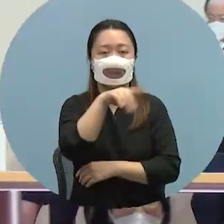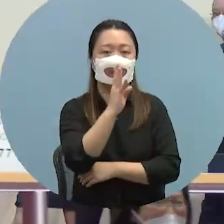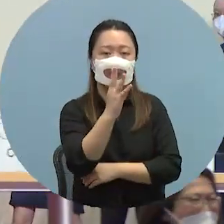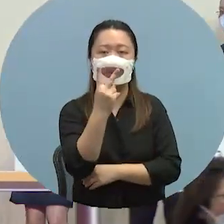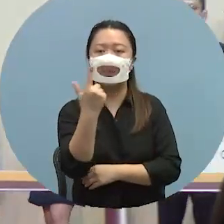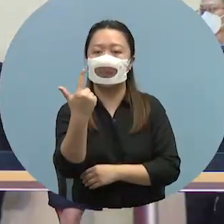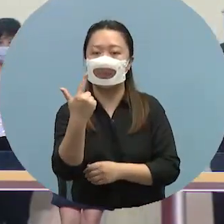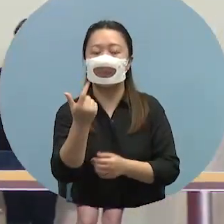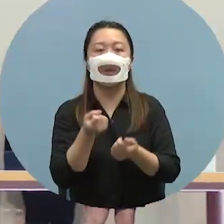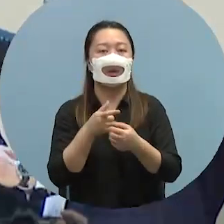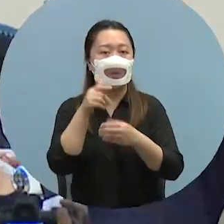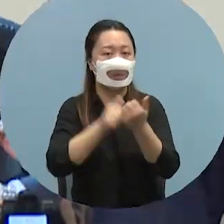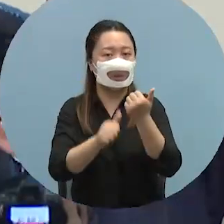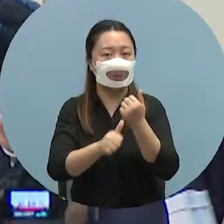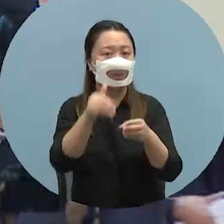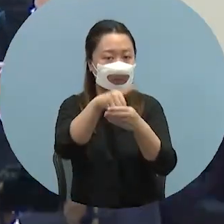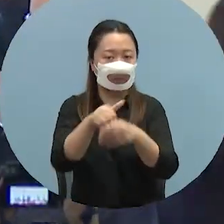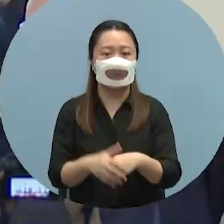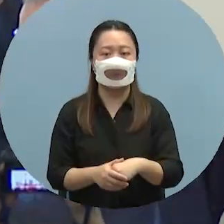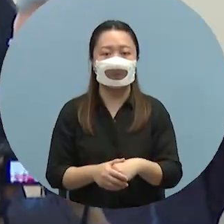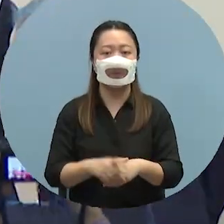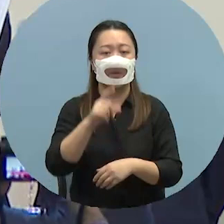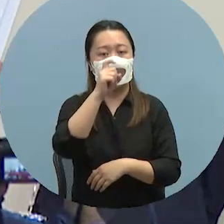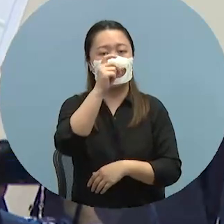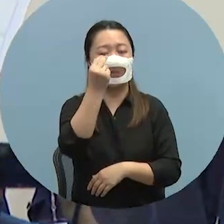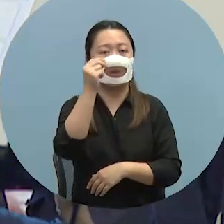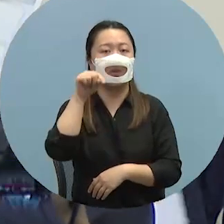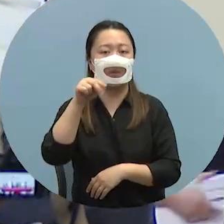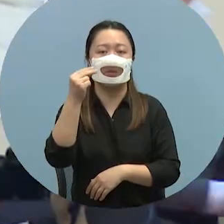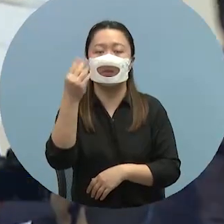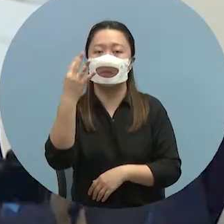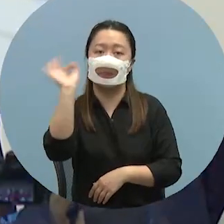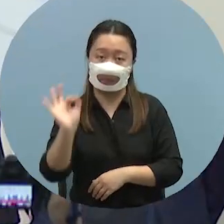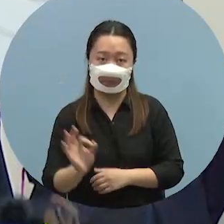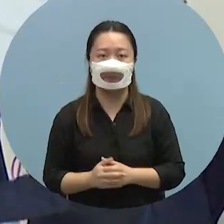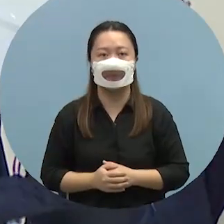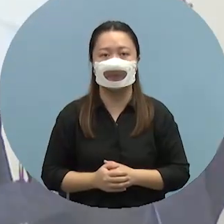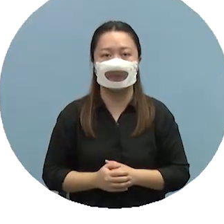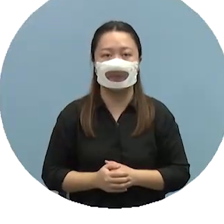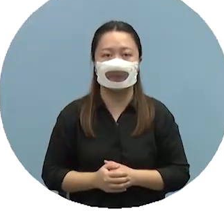1428名選舉委員會委員投票，投票率是97.74%。